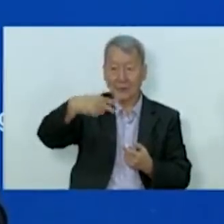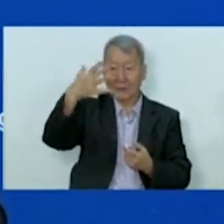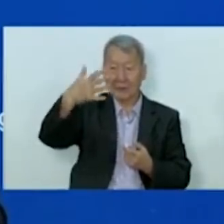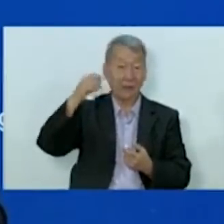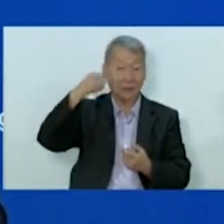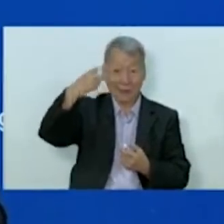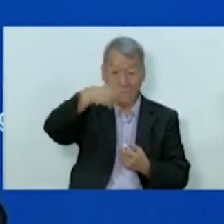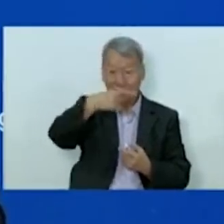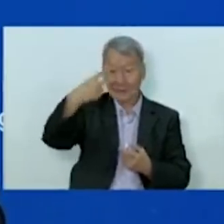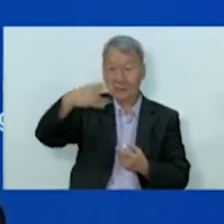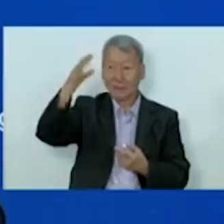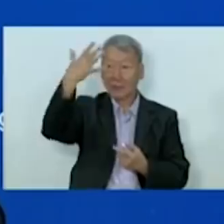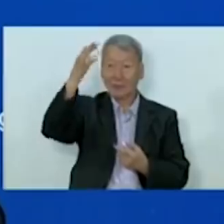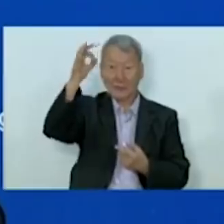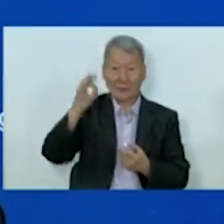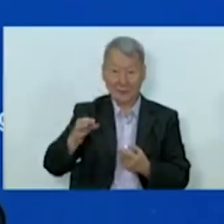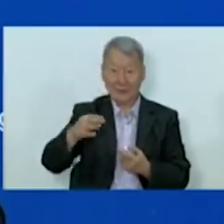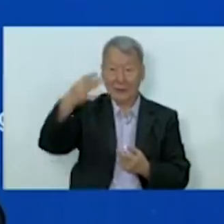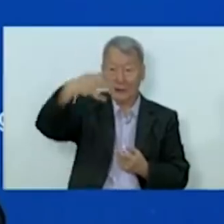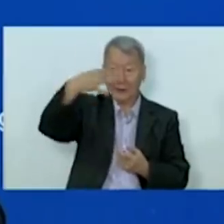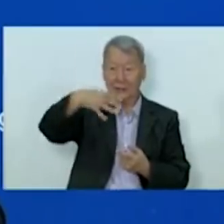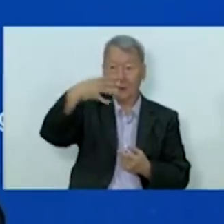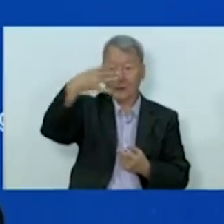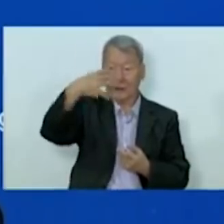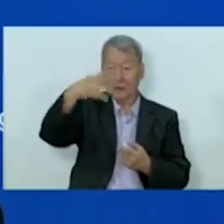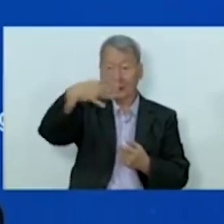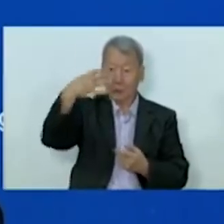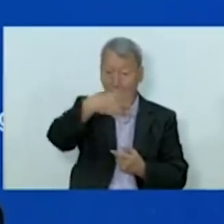20-25 жаштагылар 5% түзүптүр. 40-49